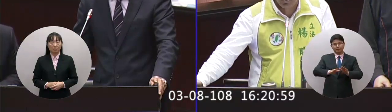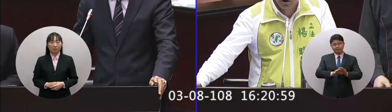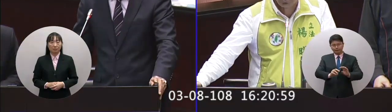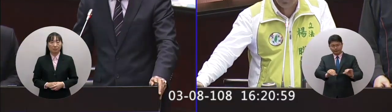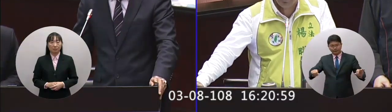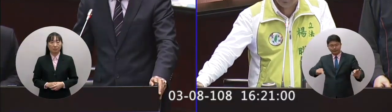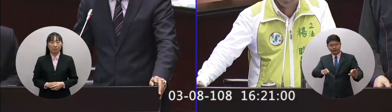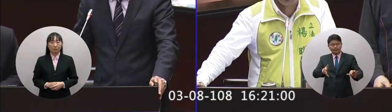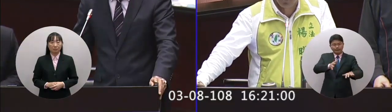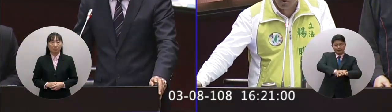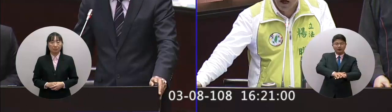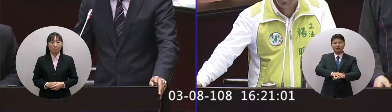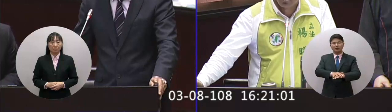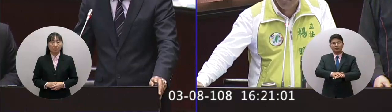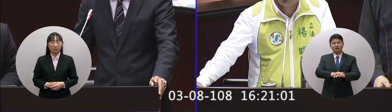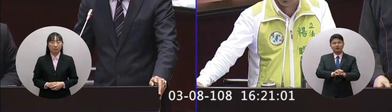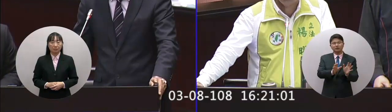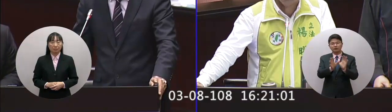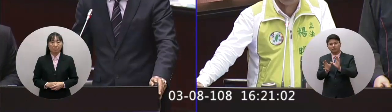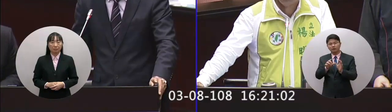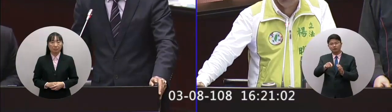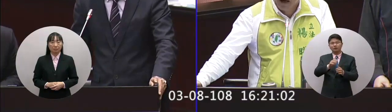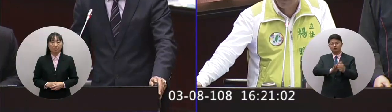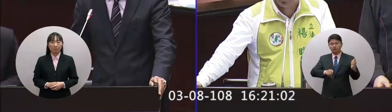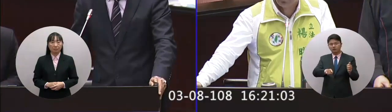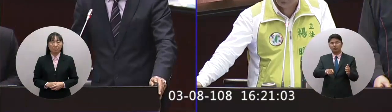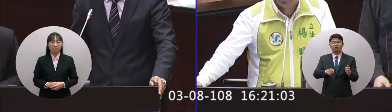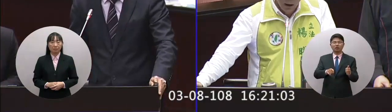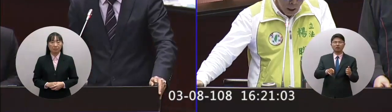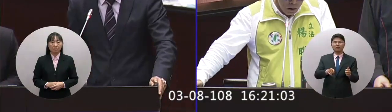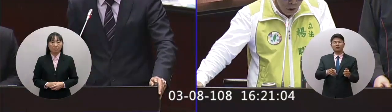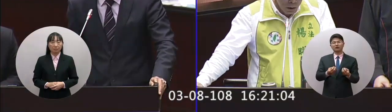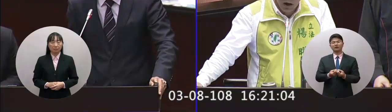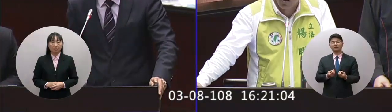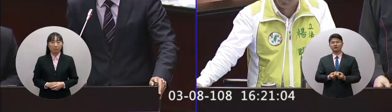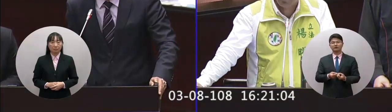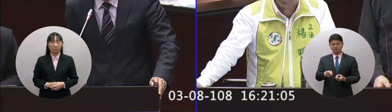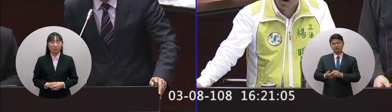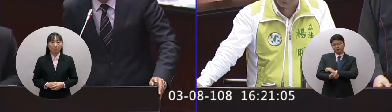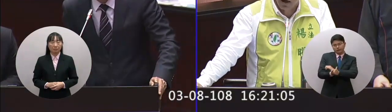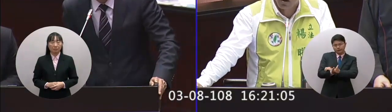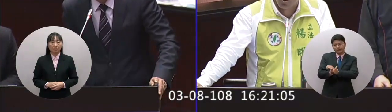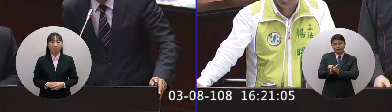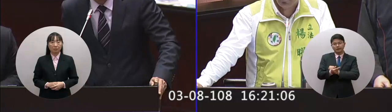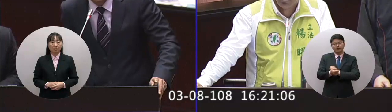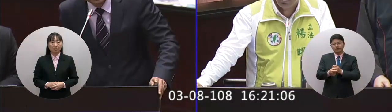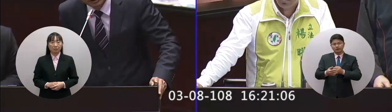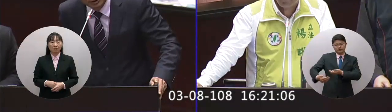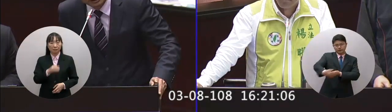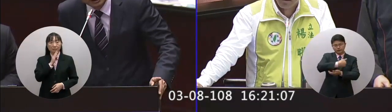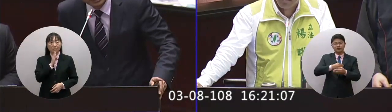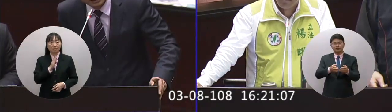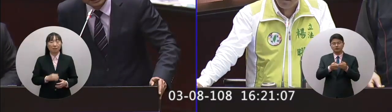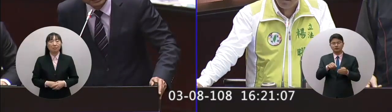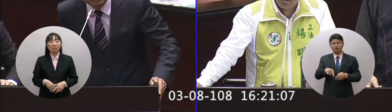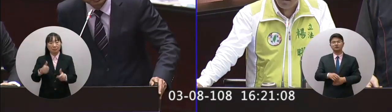把整个礁石跟珊瑚礁全部都覆盖掉了。这个还是要赶快做。 是，跟